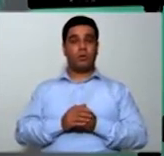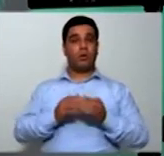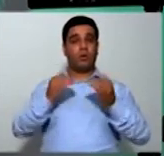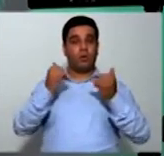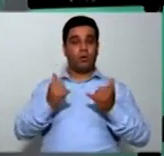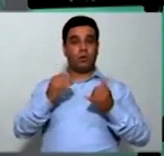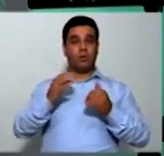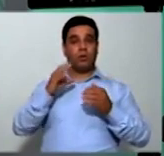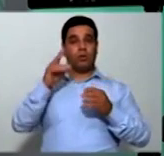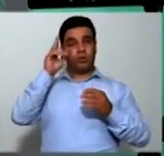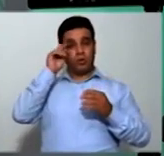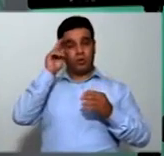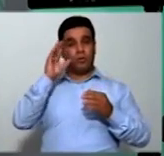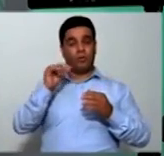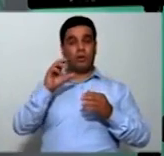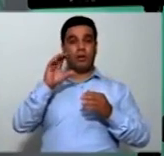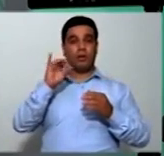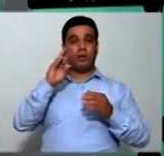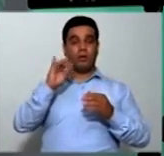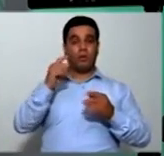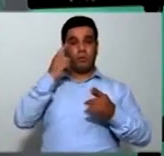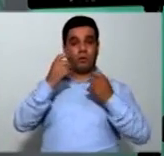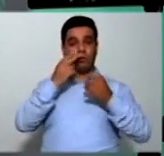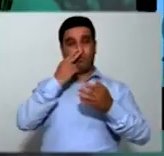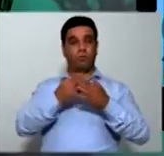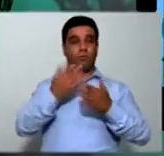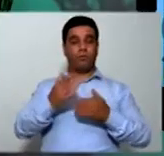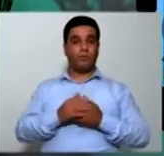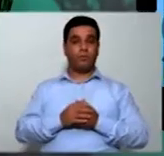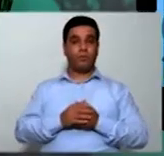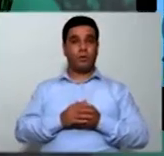Endi sanalarga va statistik ma'lumotlarga e'tibor qaratamiz.